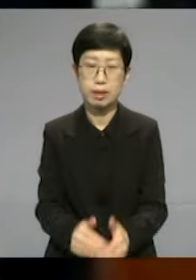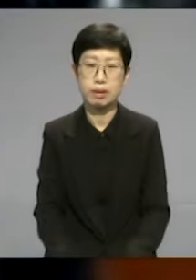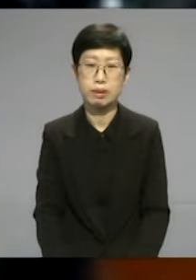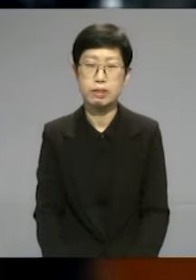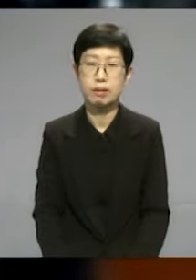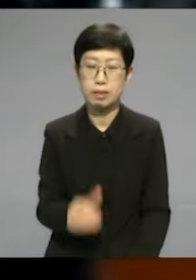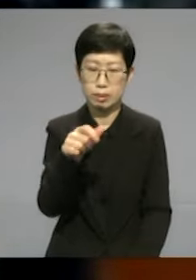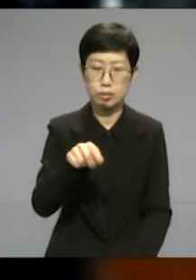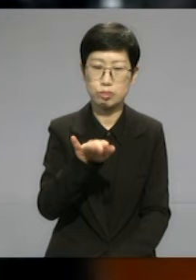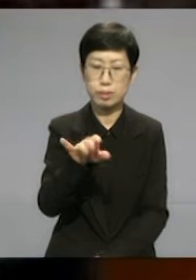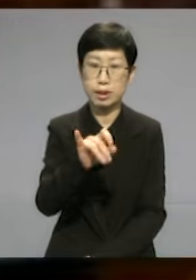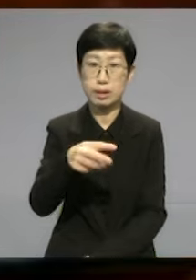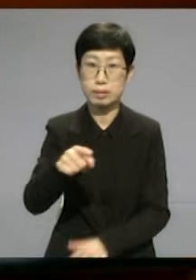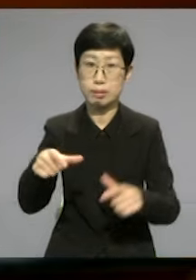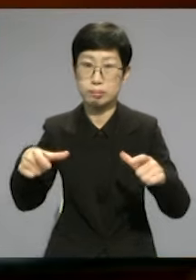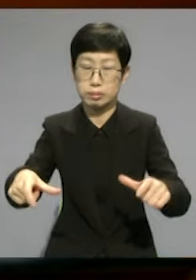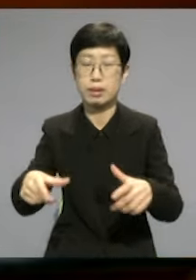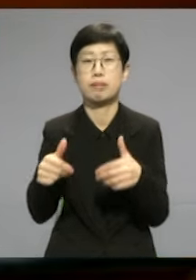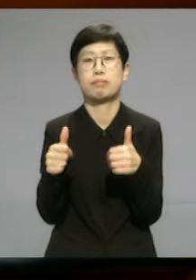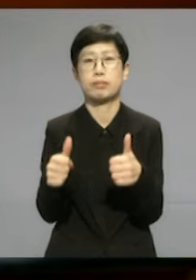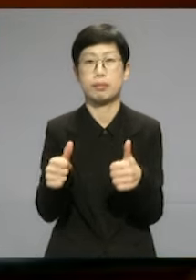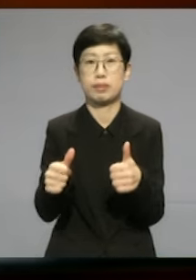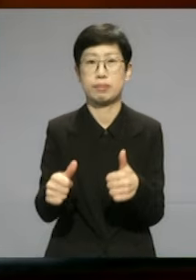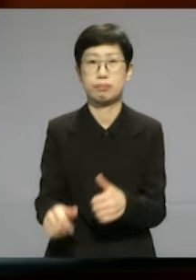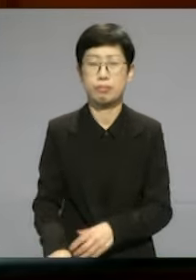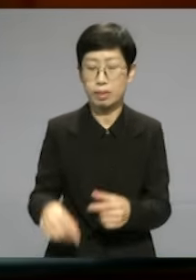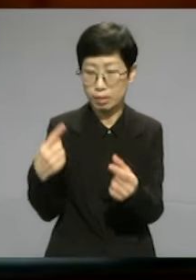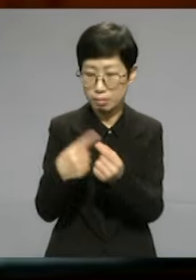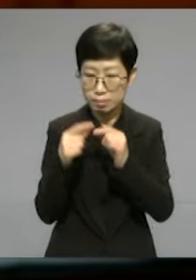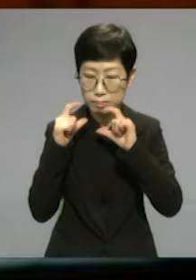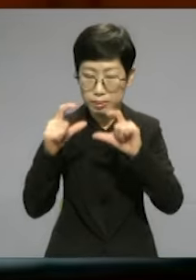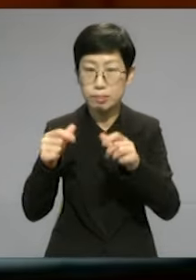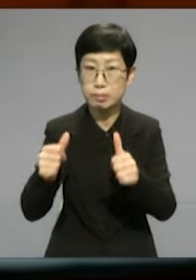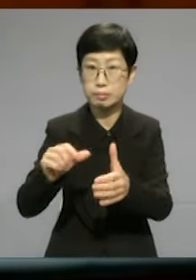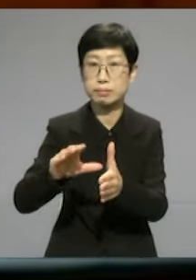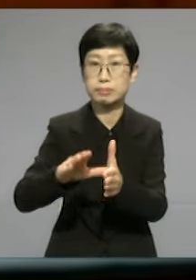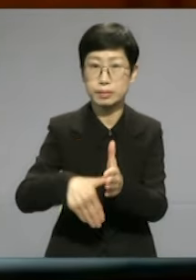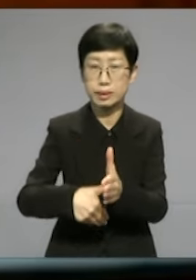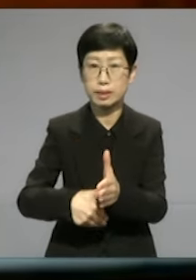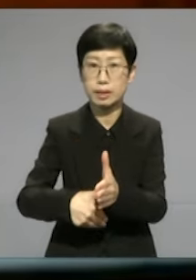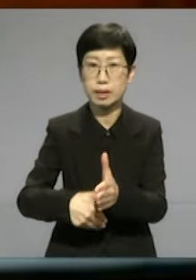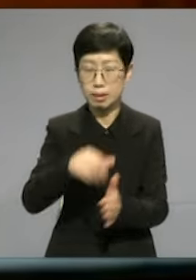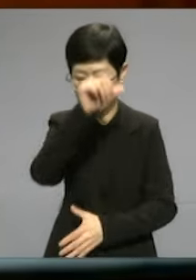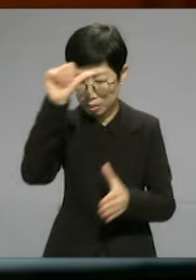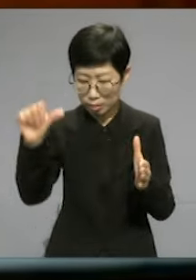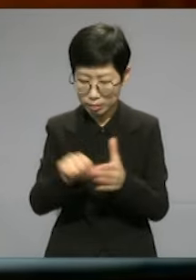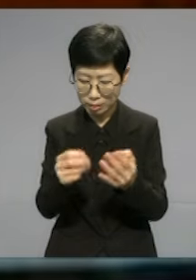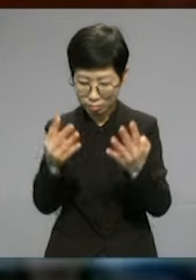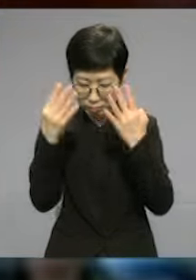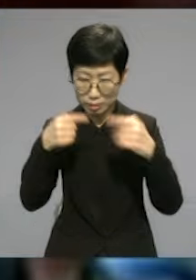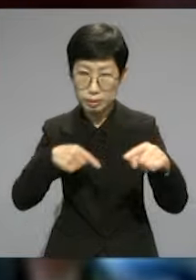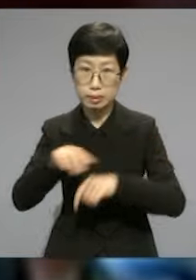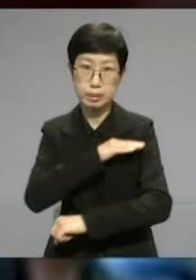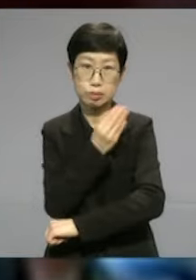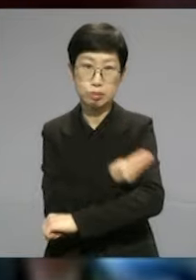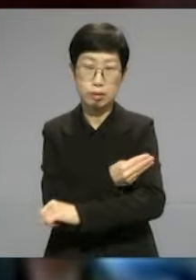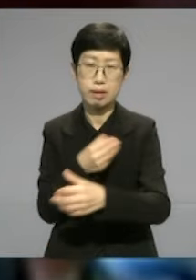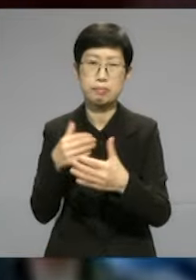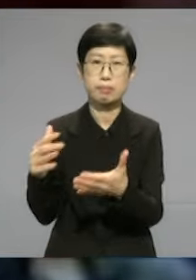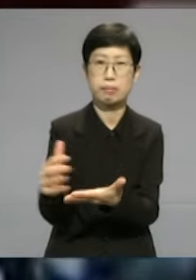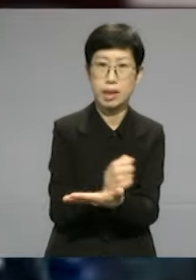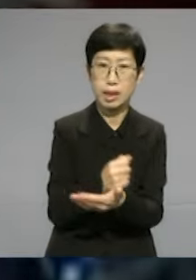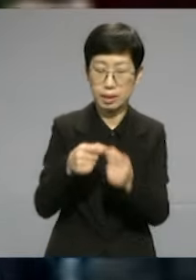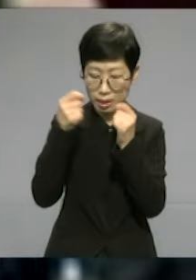후배 이성 황스시 중급 인민 법원은 일심 선고 공판에서 무기 징역과 정치 권리 박탈 개인